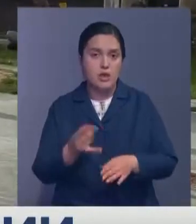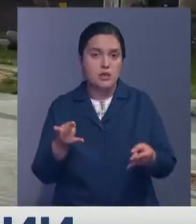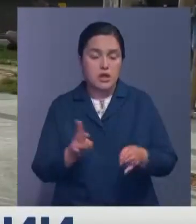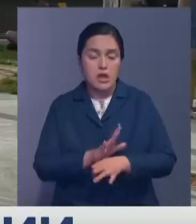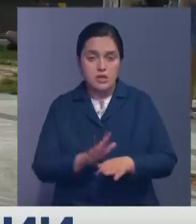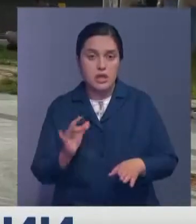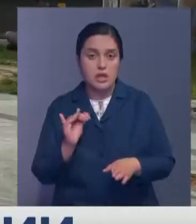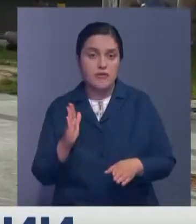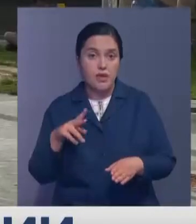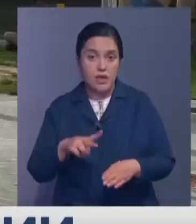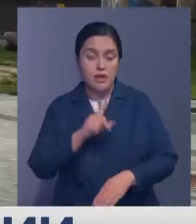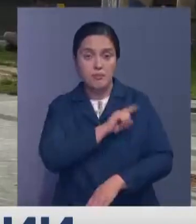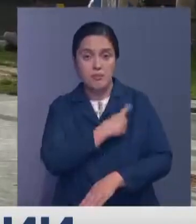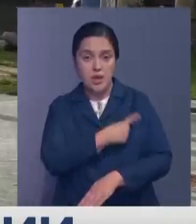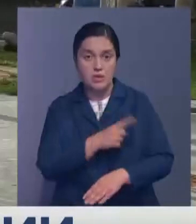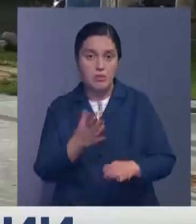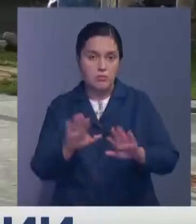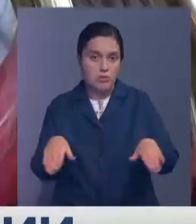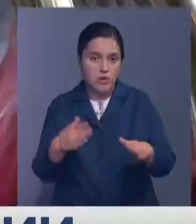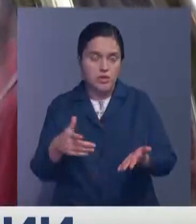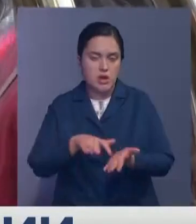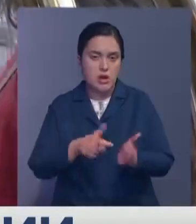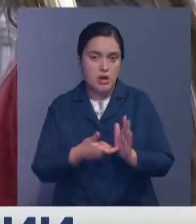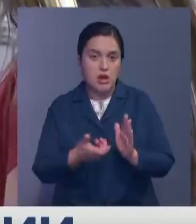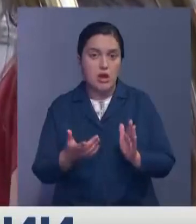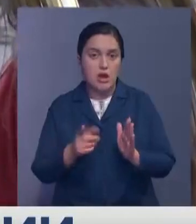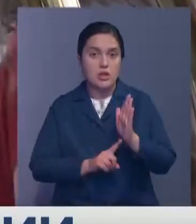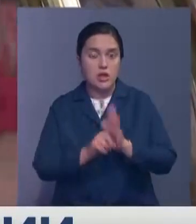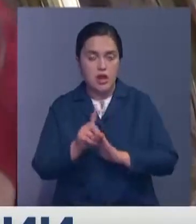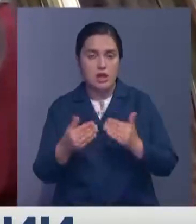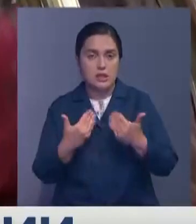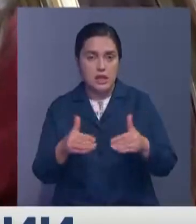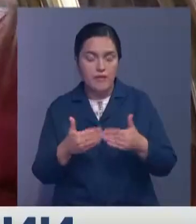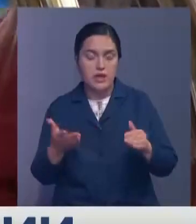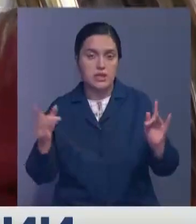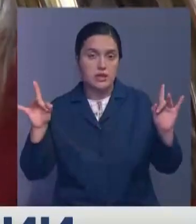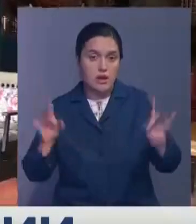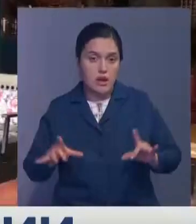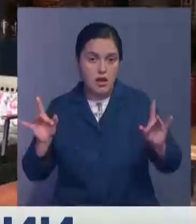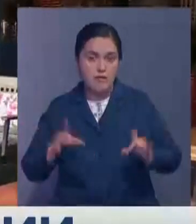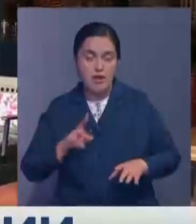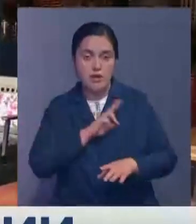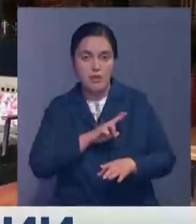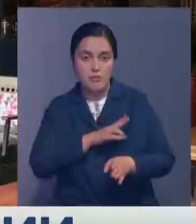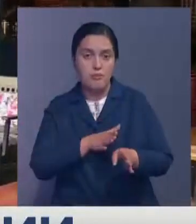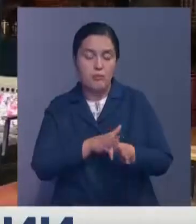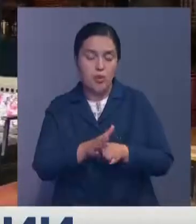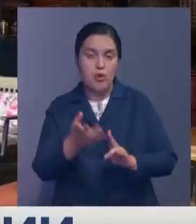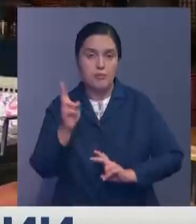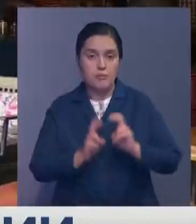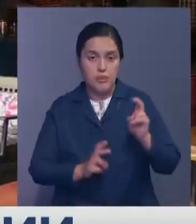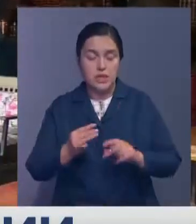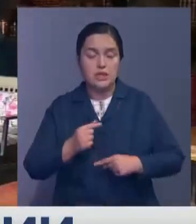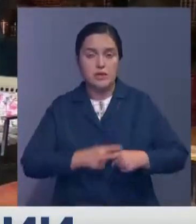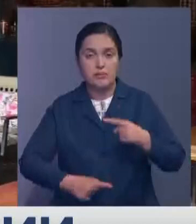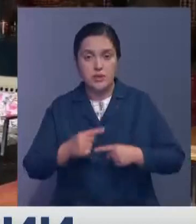на ИВЛ, во многих больницах опустели инфекционные отделения. Начали открываться кафе и рестораны, заработали на полную мощность предприятия и